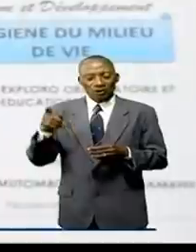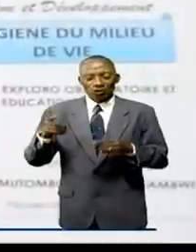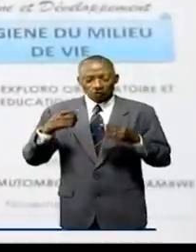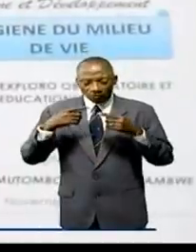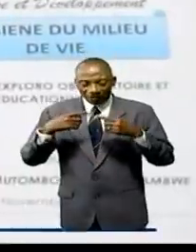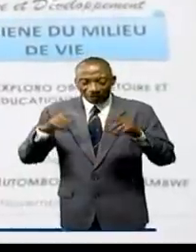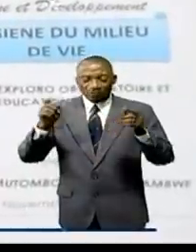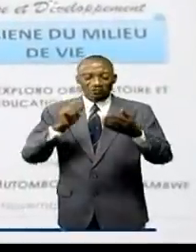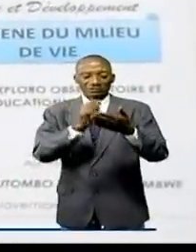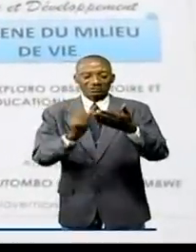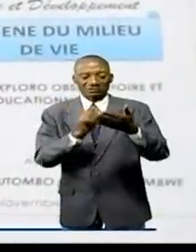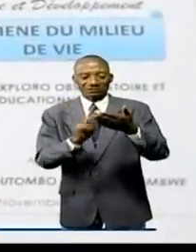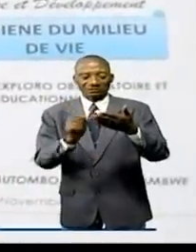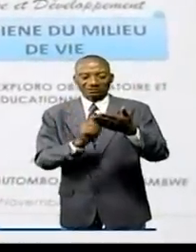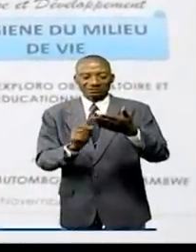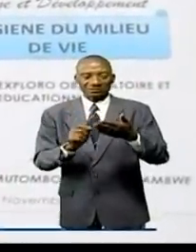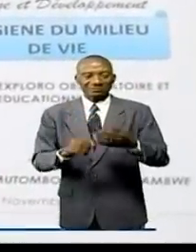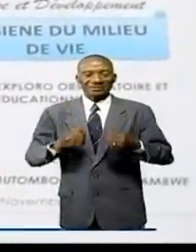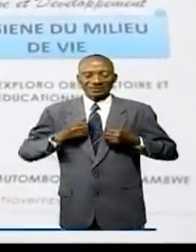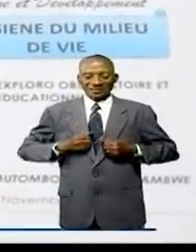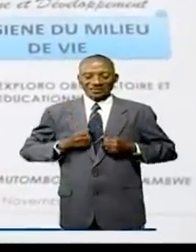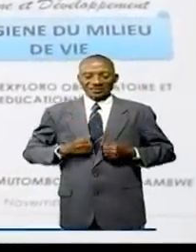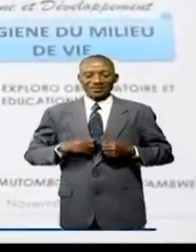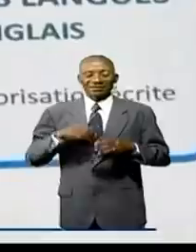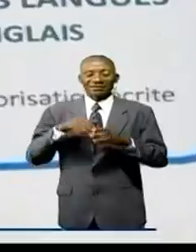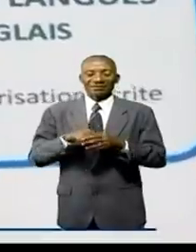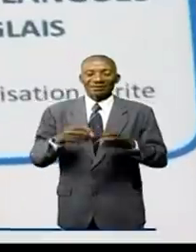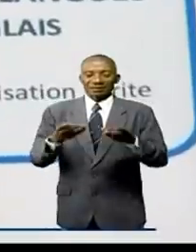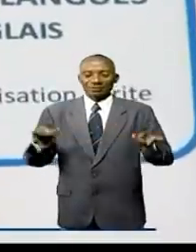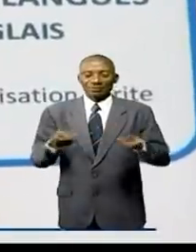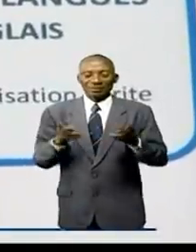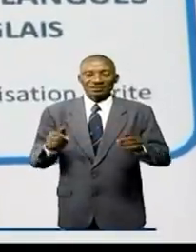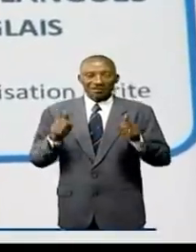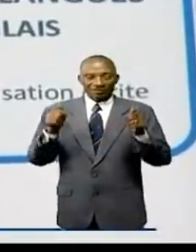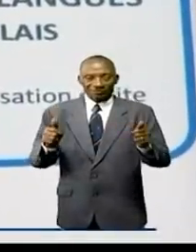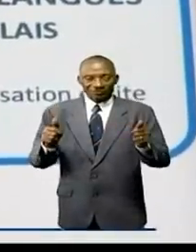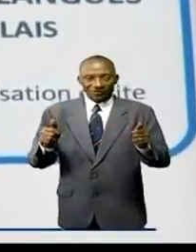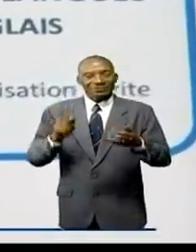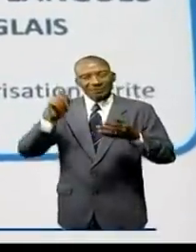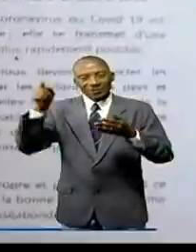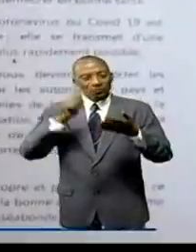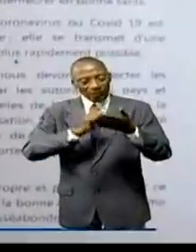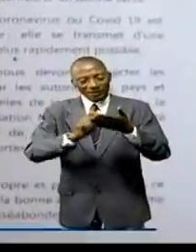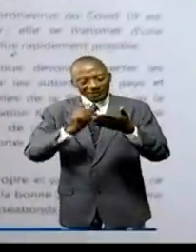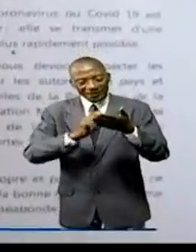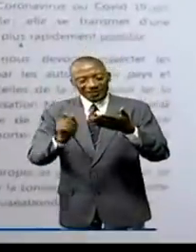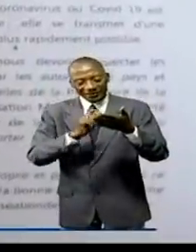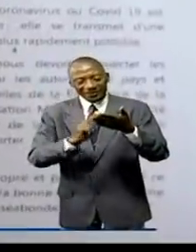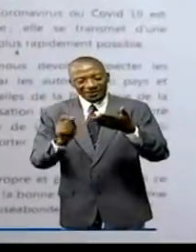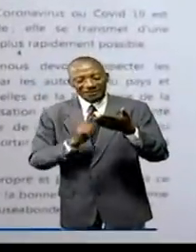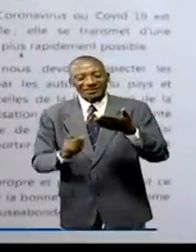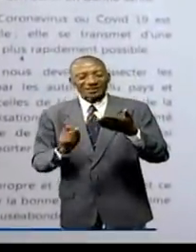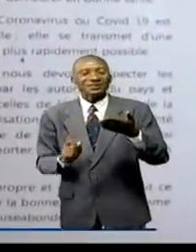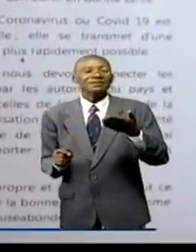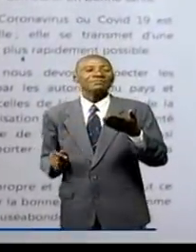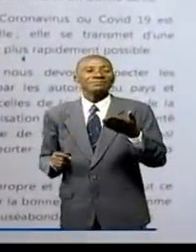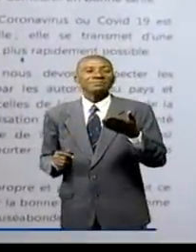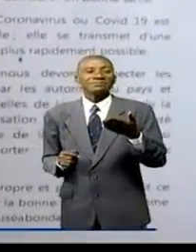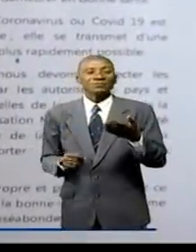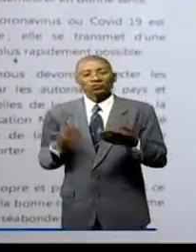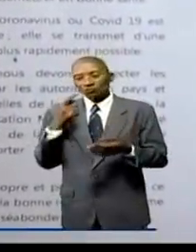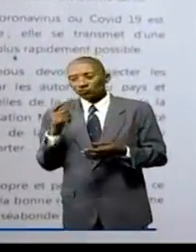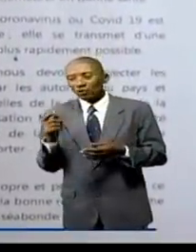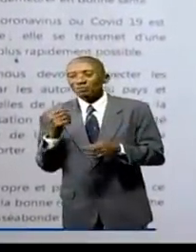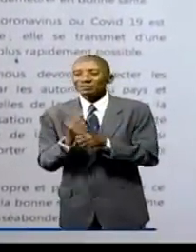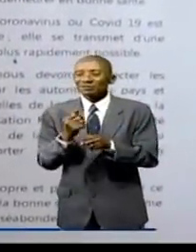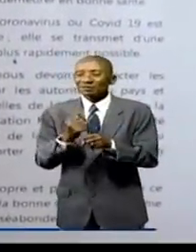« Hygiène du millier de vies par méthode explorative pour une éducation impeccable sur le terrain », ouvrage